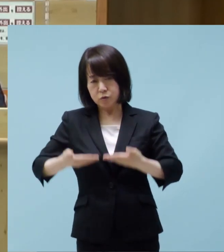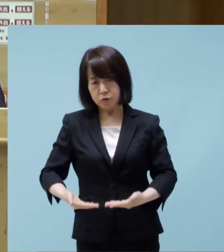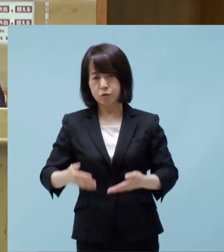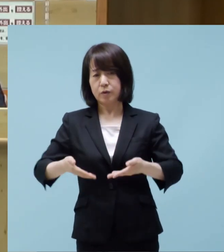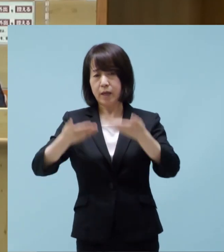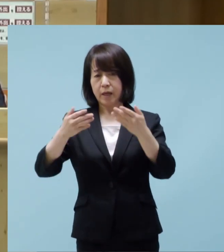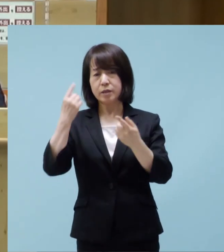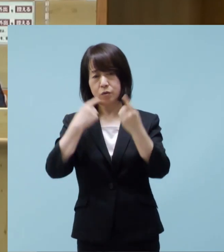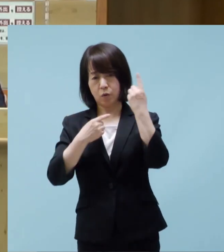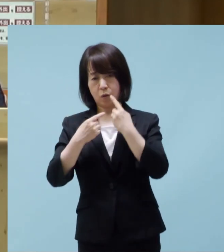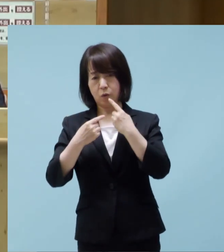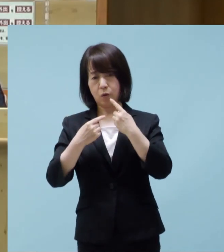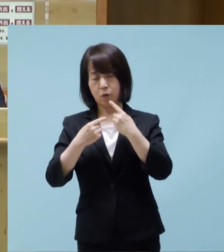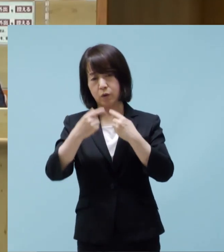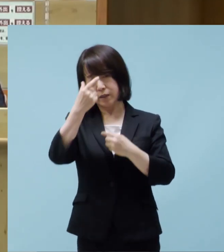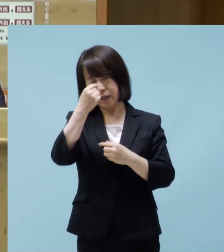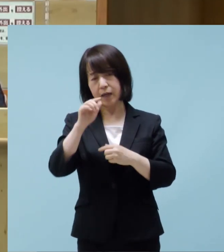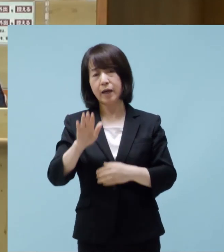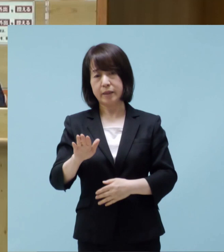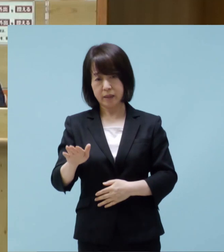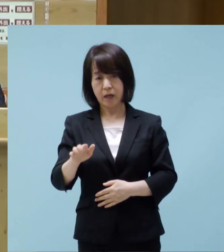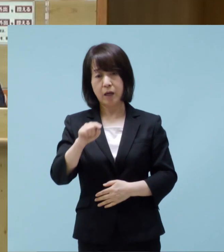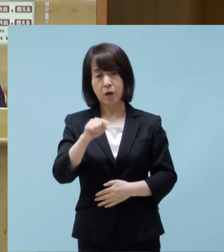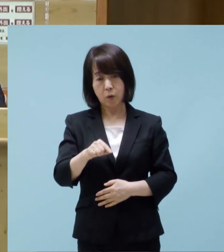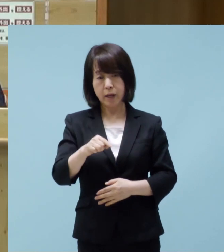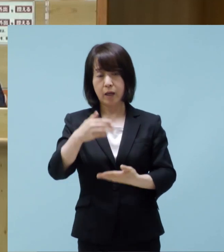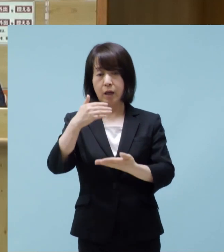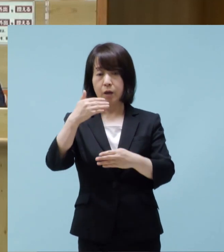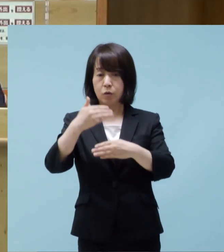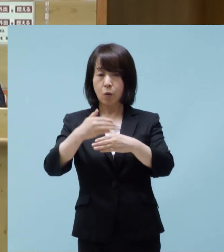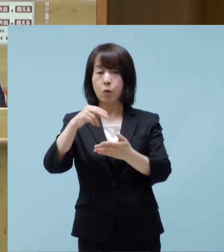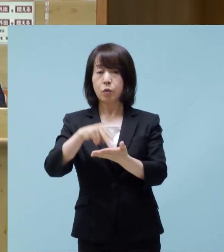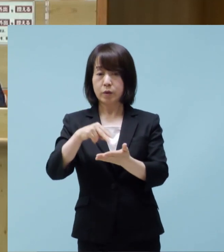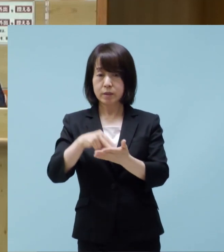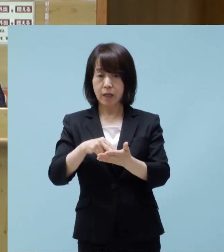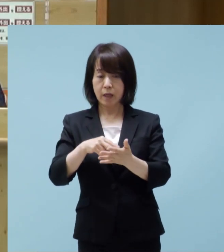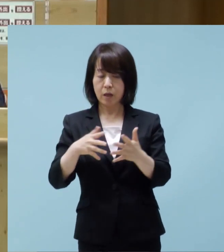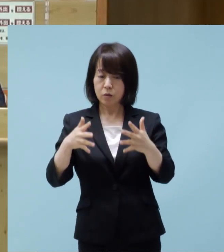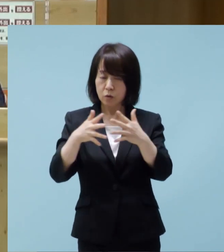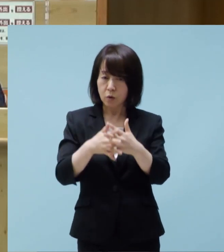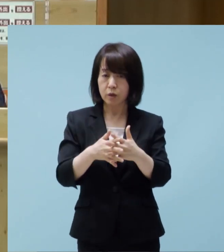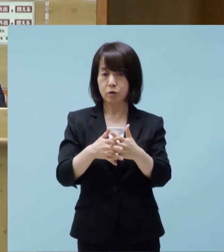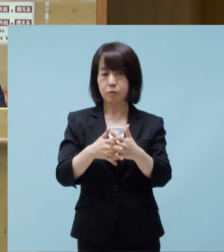について道としての、まあ、取り組めたことっていうのが、まあ、限定的だった